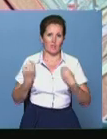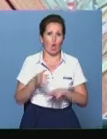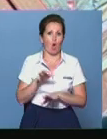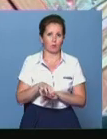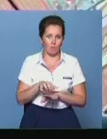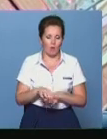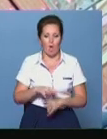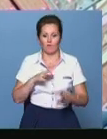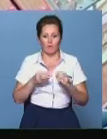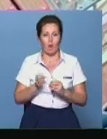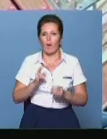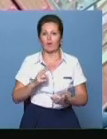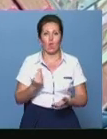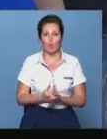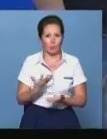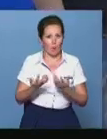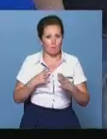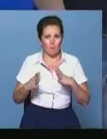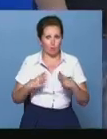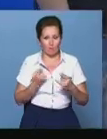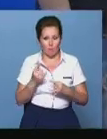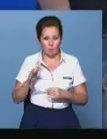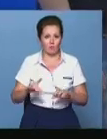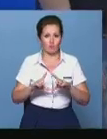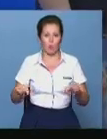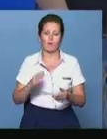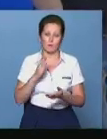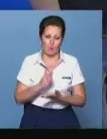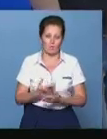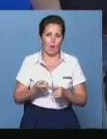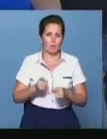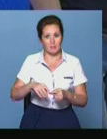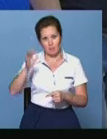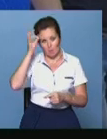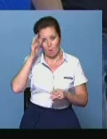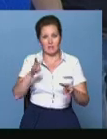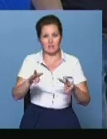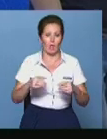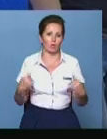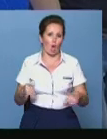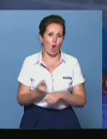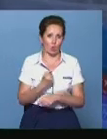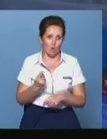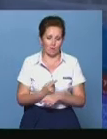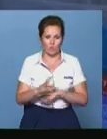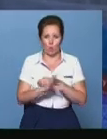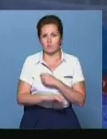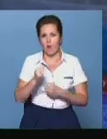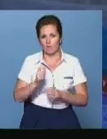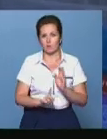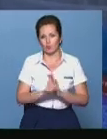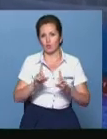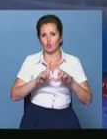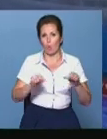как недорого готовить ребенка к школе есть. И о нем напомнили сегодня в республиканском Минторге. Традиционно в конце августа начнут работу